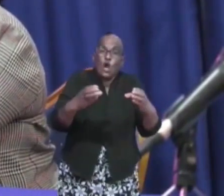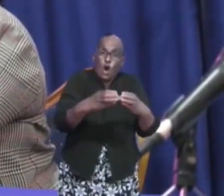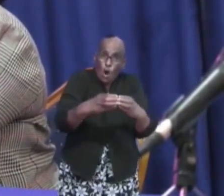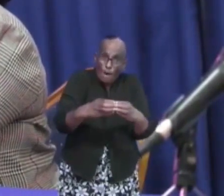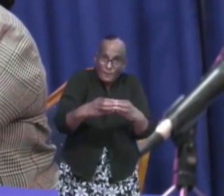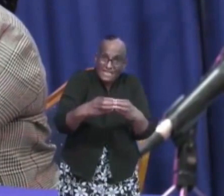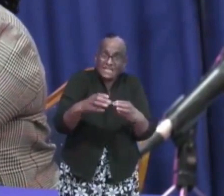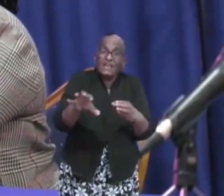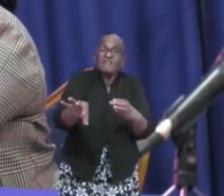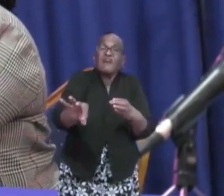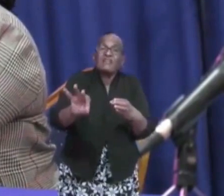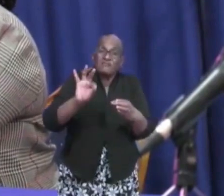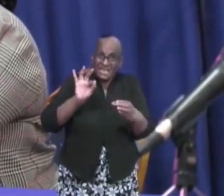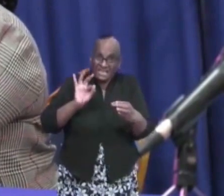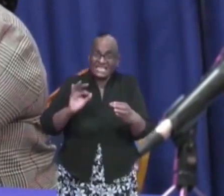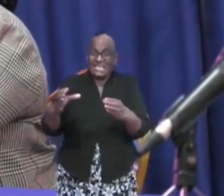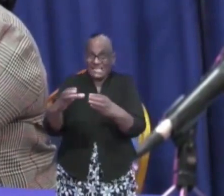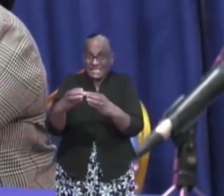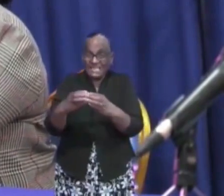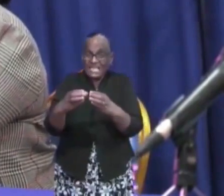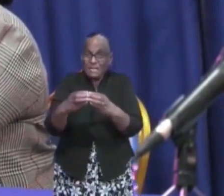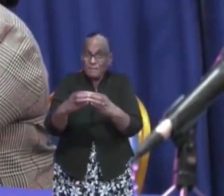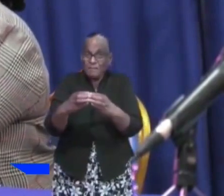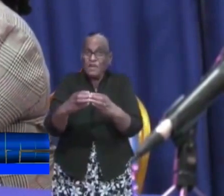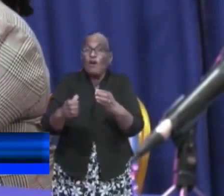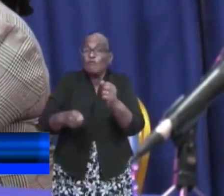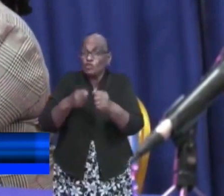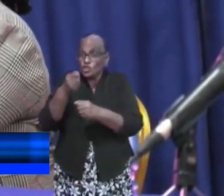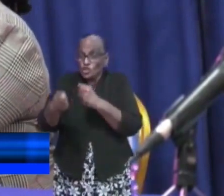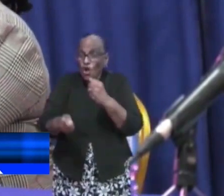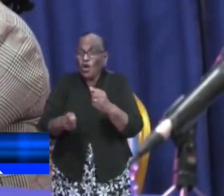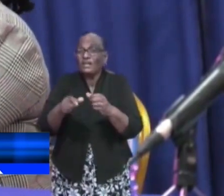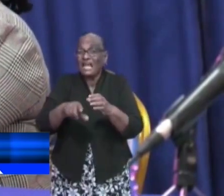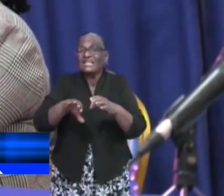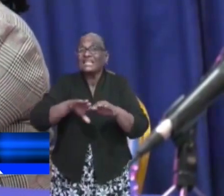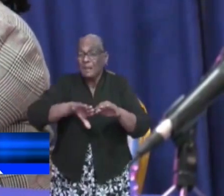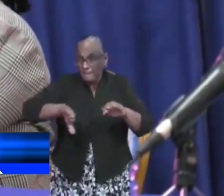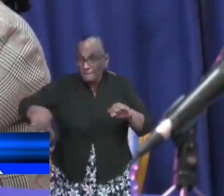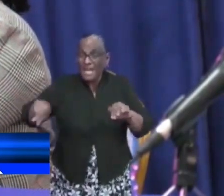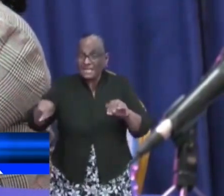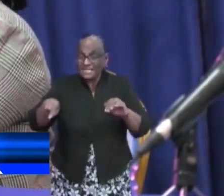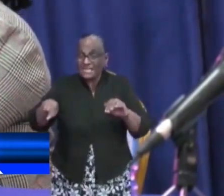Veiligheidscommissie voor verkiezingen zal zorgen dat de smadisi